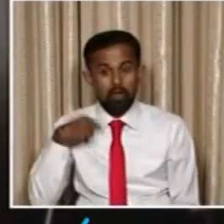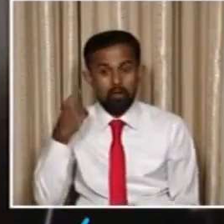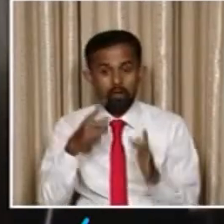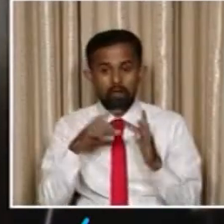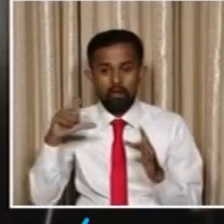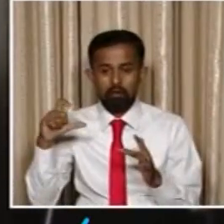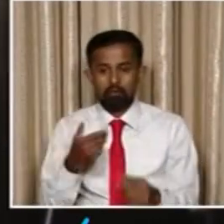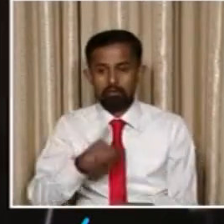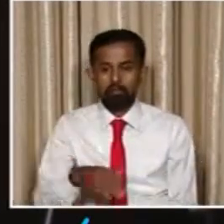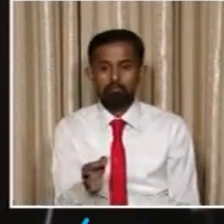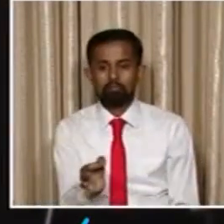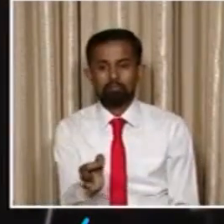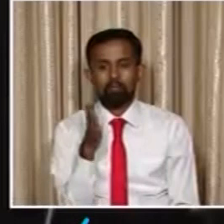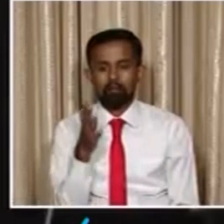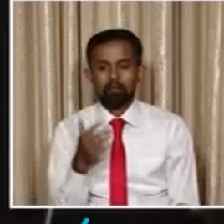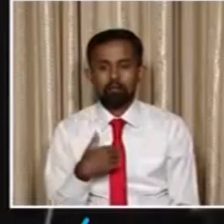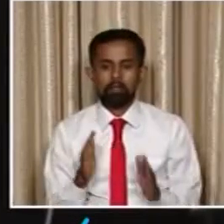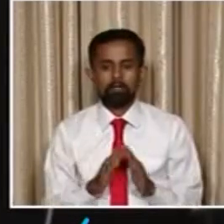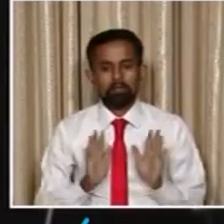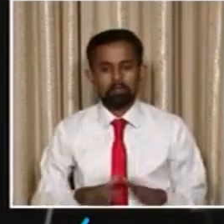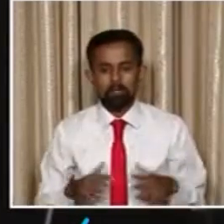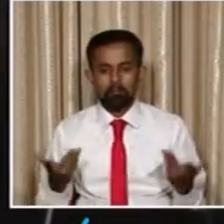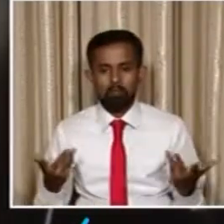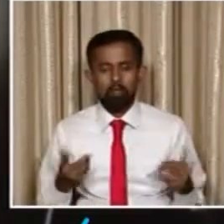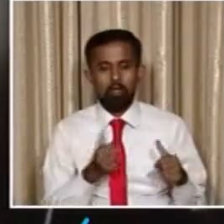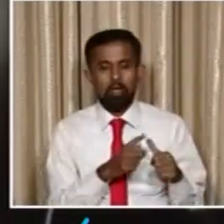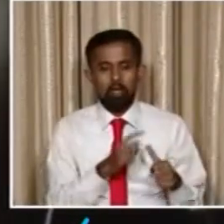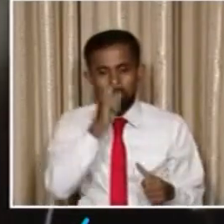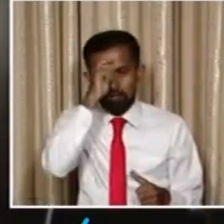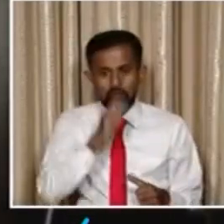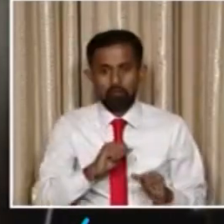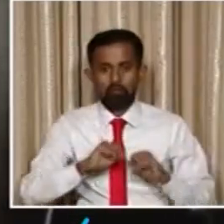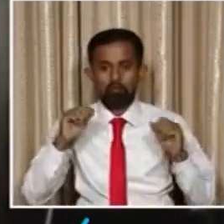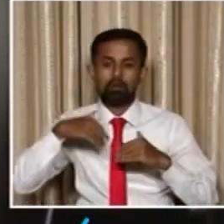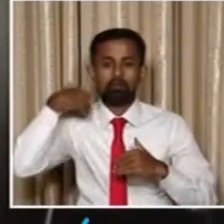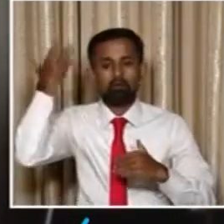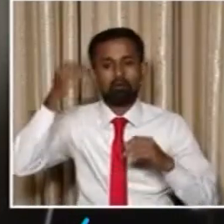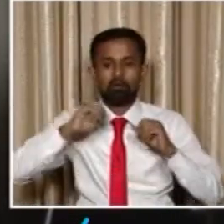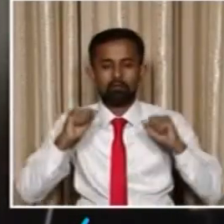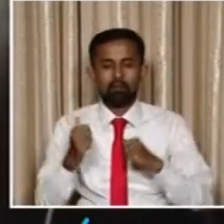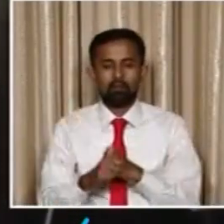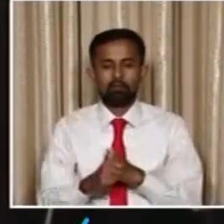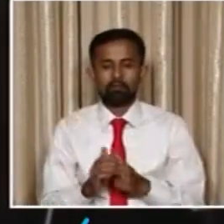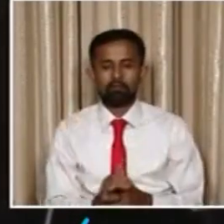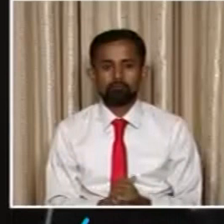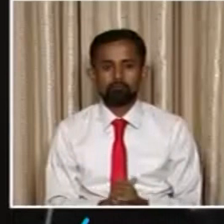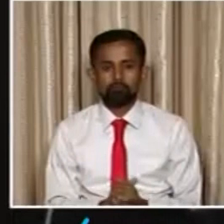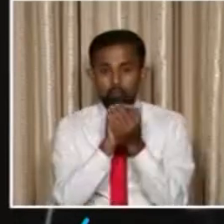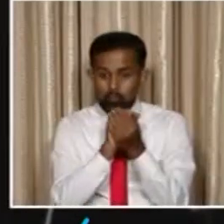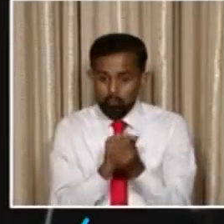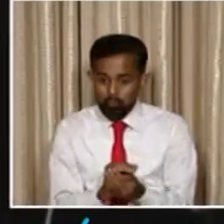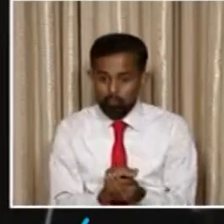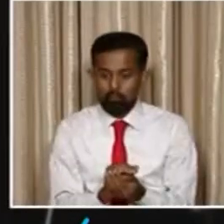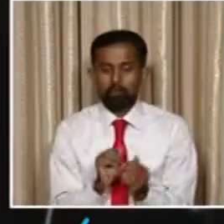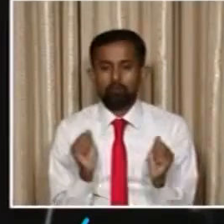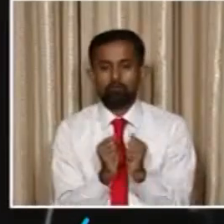එක ක්‍රිකට් තහනම් කරොත් අපිට ගෙදර ඉන්න හම්බෙන්නේ නැහැ අනුර කුමාර මන්ත්‍රීතුමාලගේ අරගලයට එහා කරගලයක් තමයි මේ රටේ බිහි වෙන්නේ ඒ නිසා පරිස්සමින්